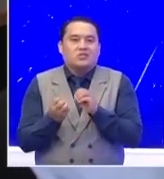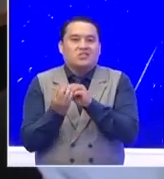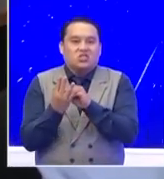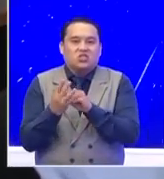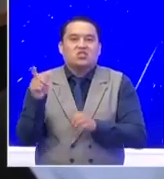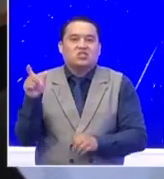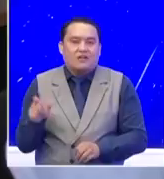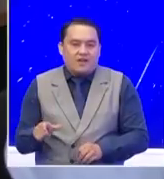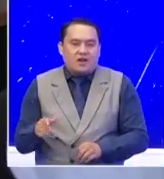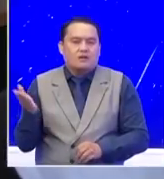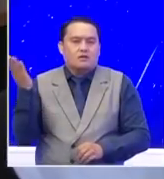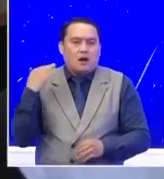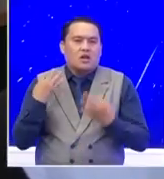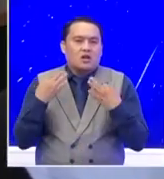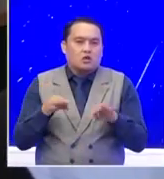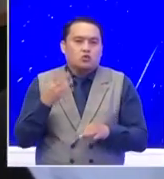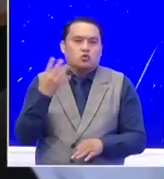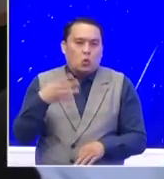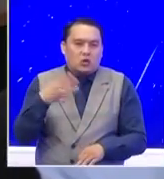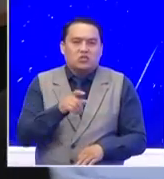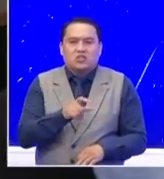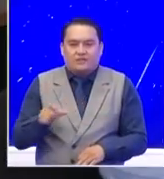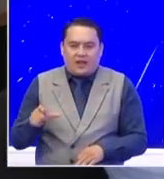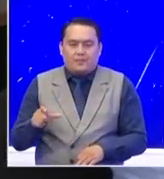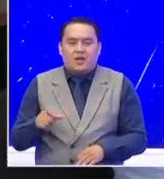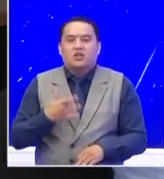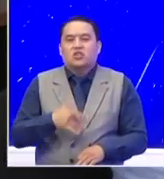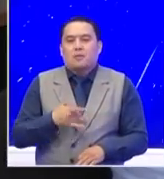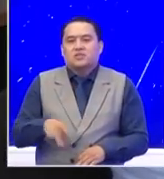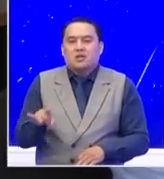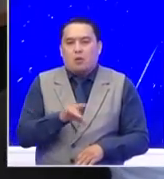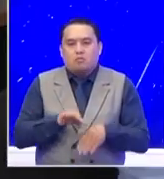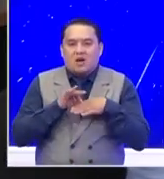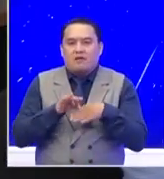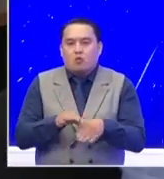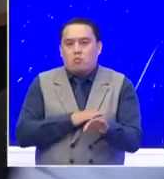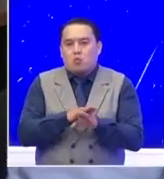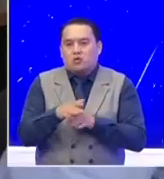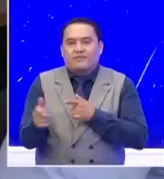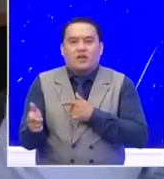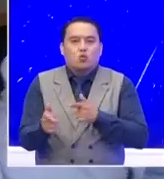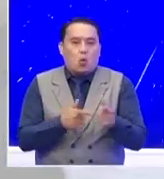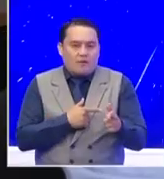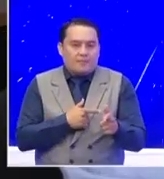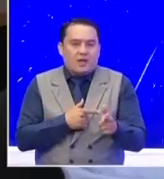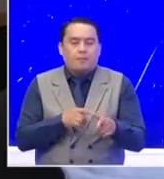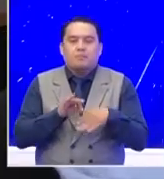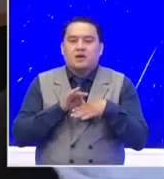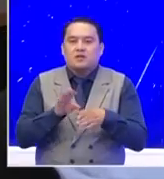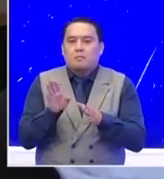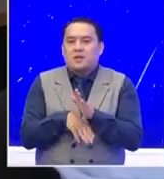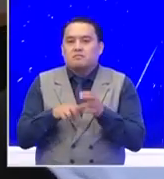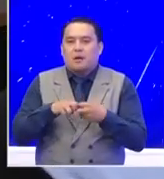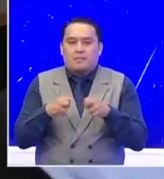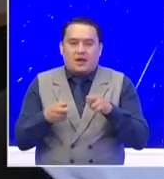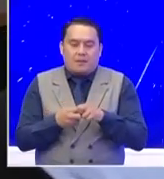14 выпускников. Ранее разрешалось до 40 человек. В Жамбылском районе к проведению ЕНТ полностью готовы. Все должно пройти без